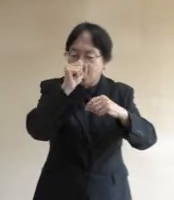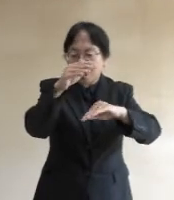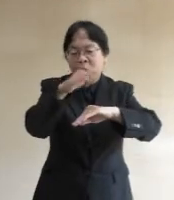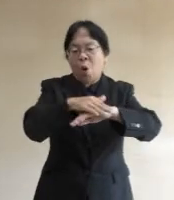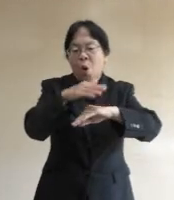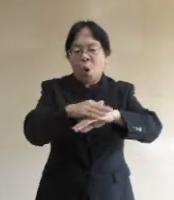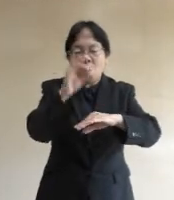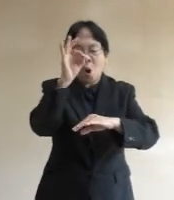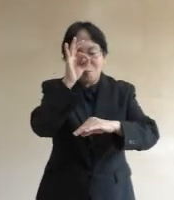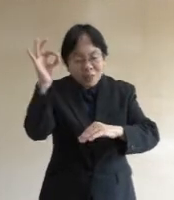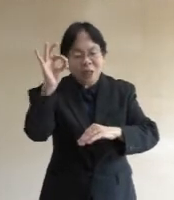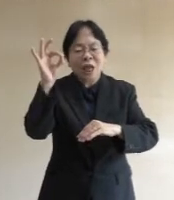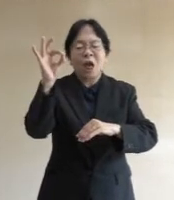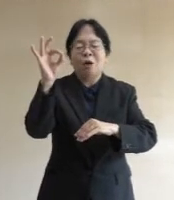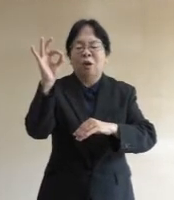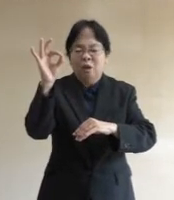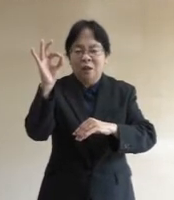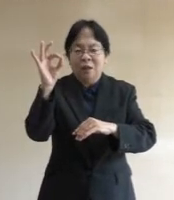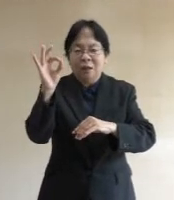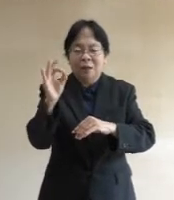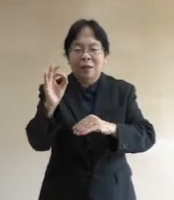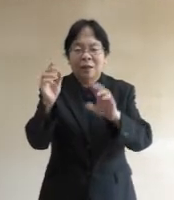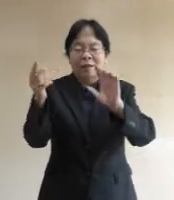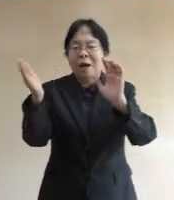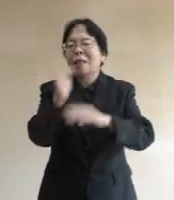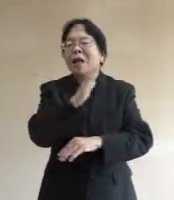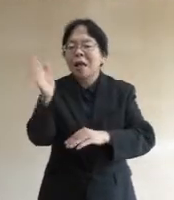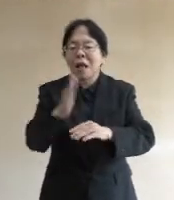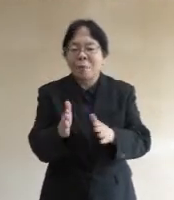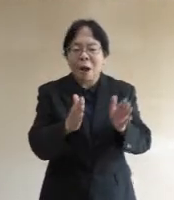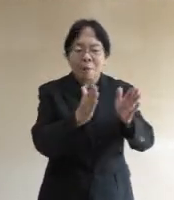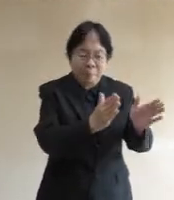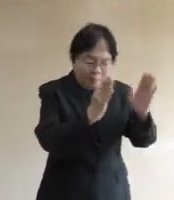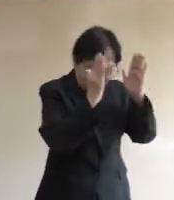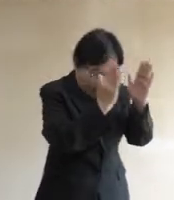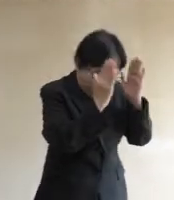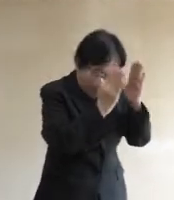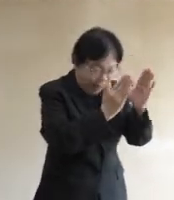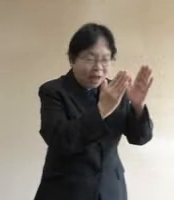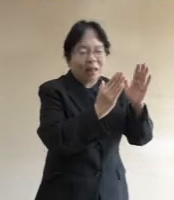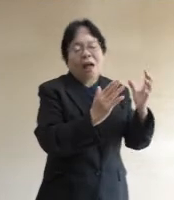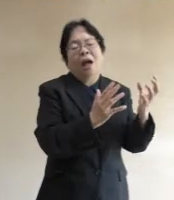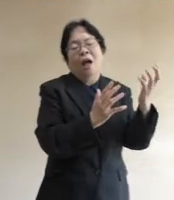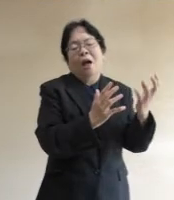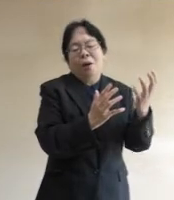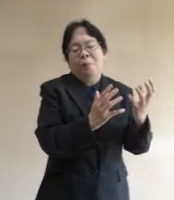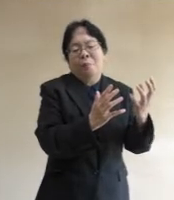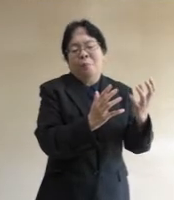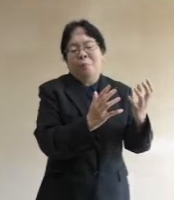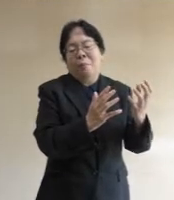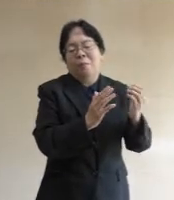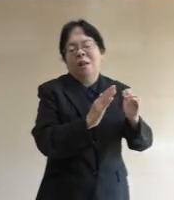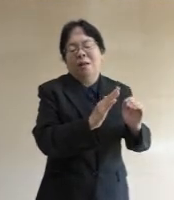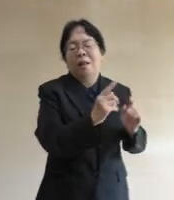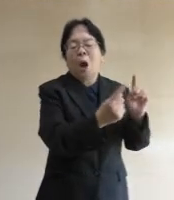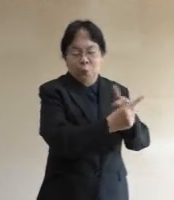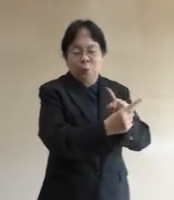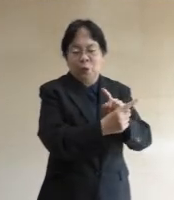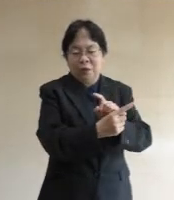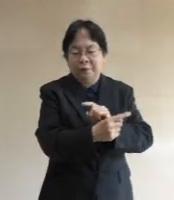いより良い方向を見出すっていうことをしないと、やっぱり一辺倒の考え方だと良くない、まあ、そういう時代でもないなという